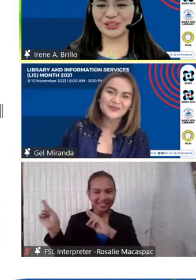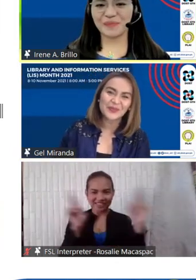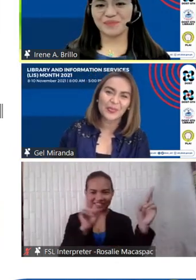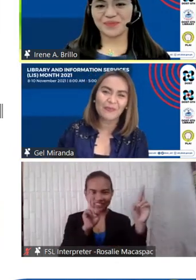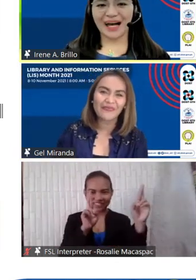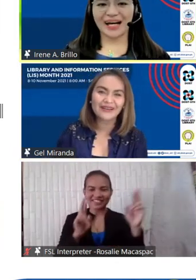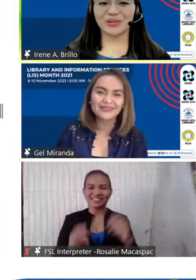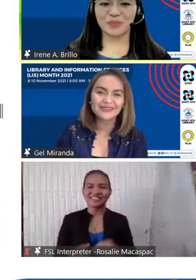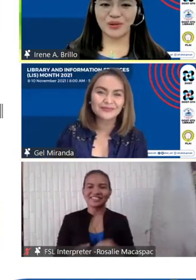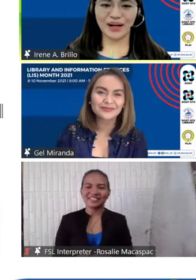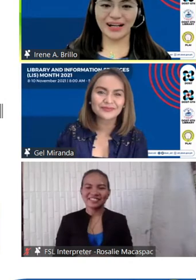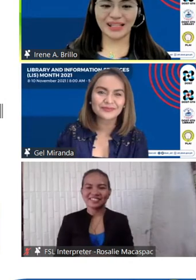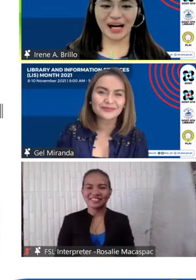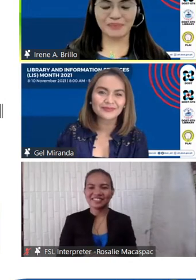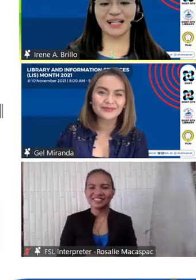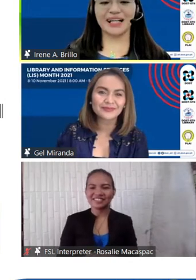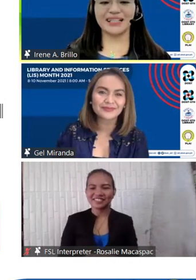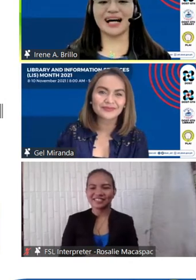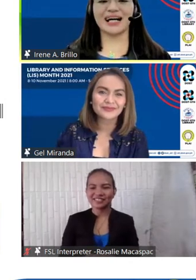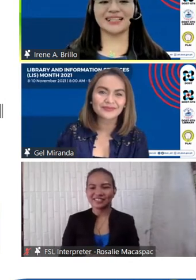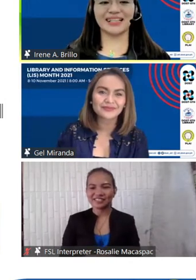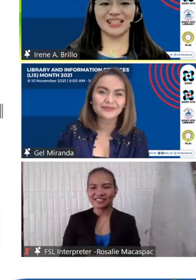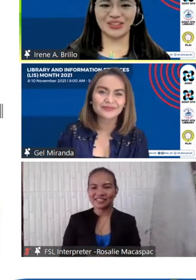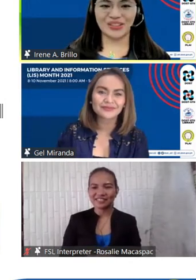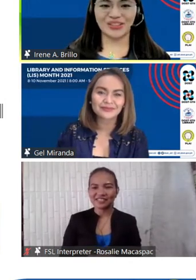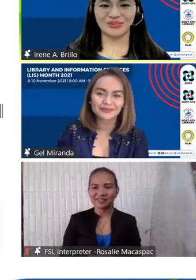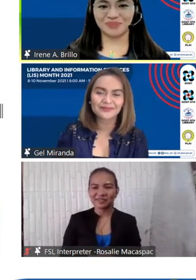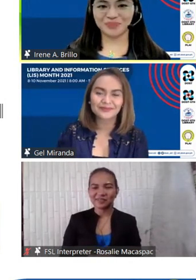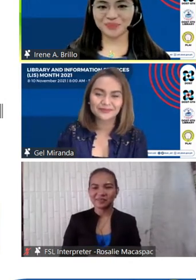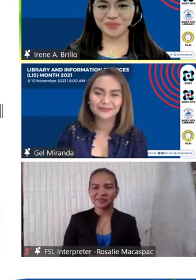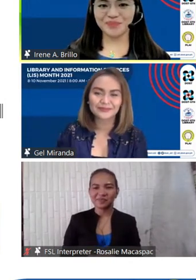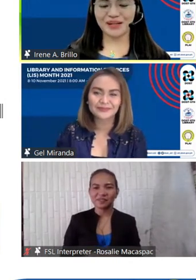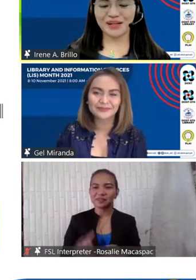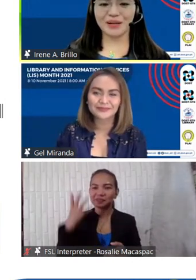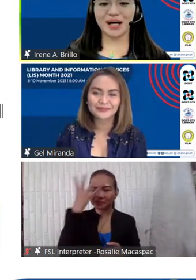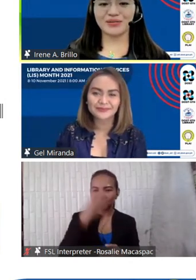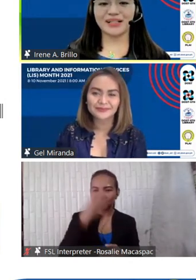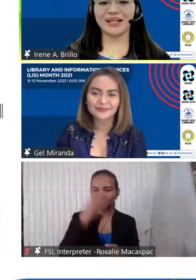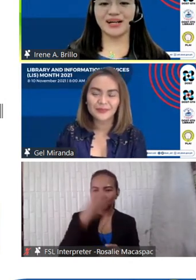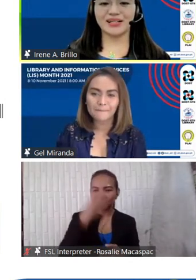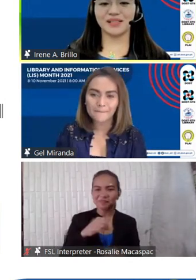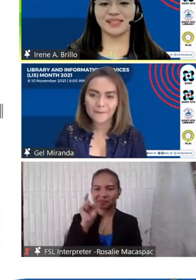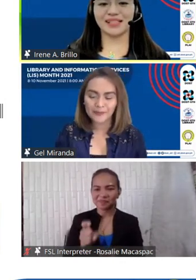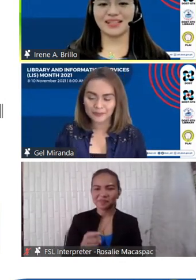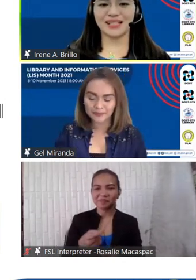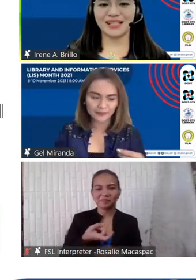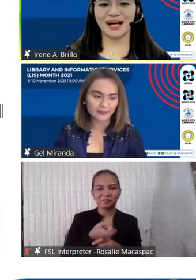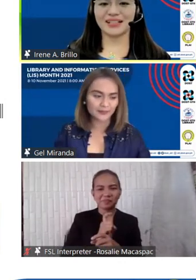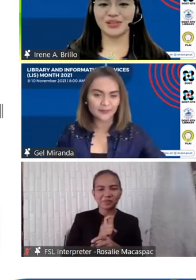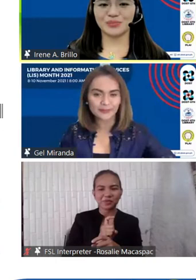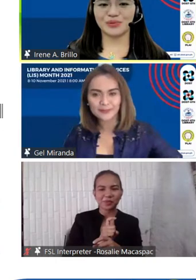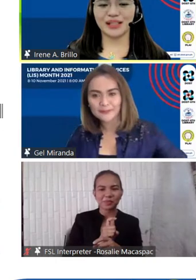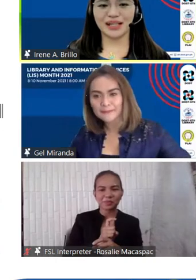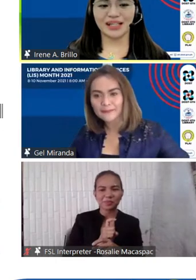Ayan, so ito po ang napakagandang tanong from our anonymous